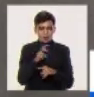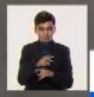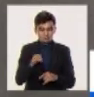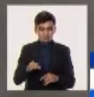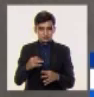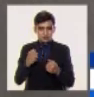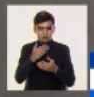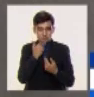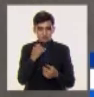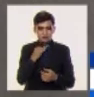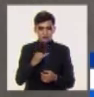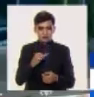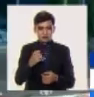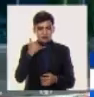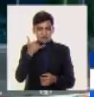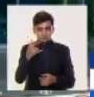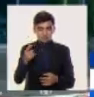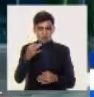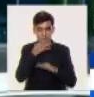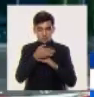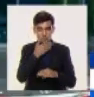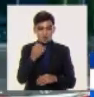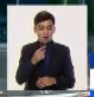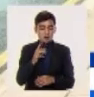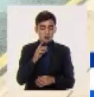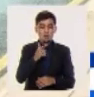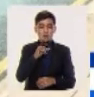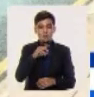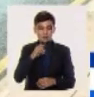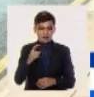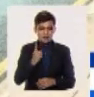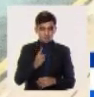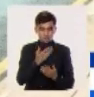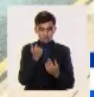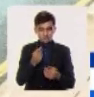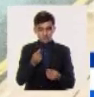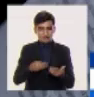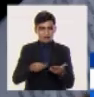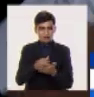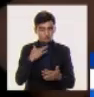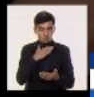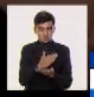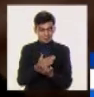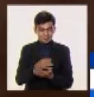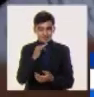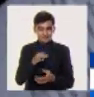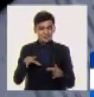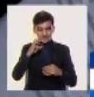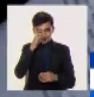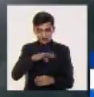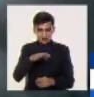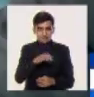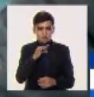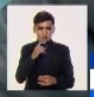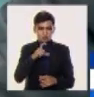На звонки не отвечают. Гульмира не единственная, кто не может вернуть свои деньги. Вкладчики компании по всей стране.